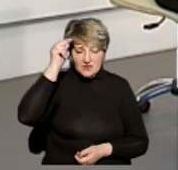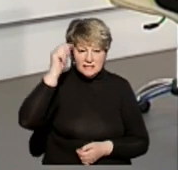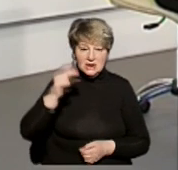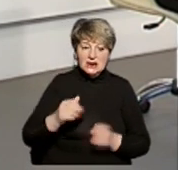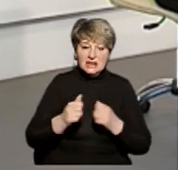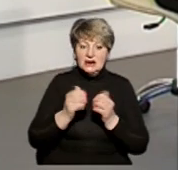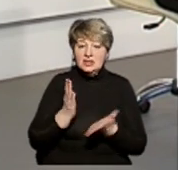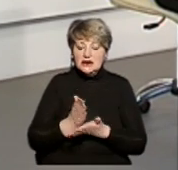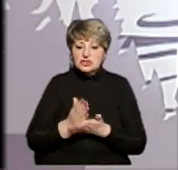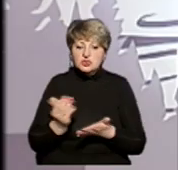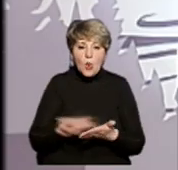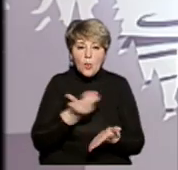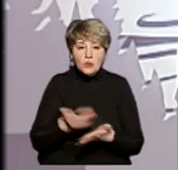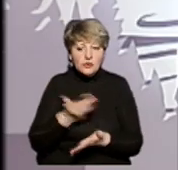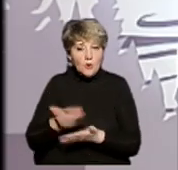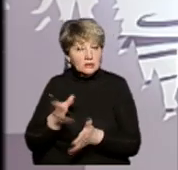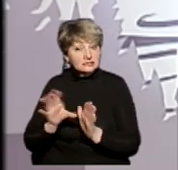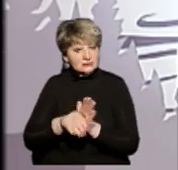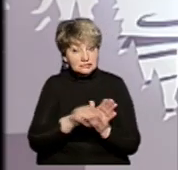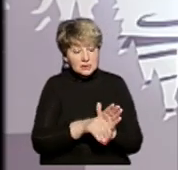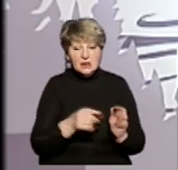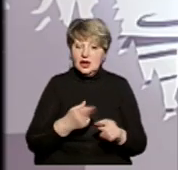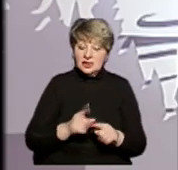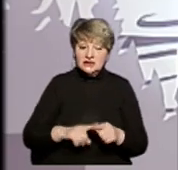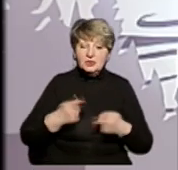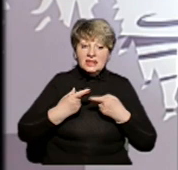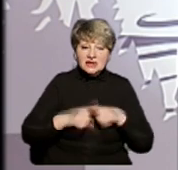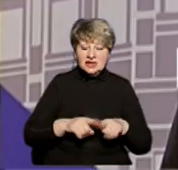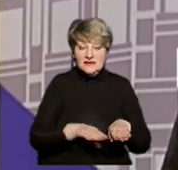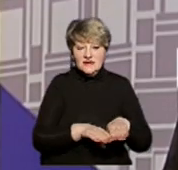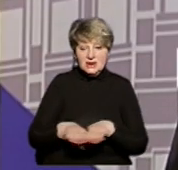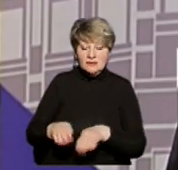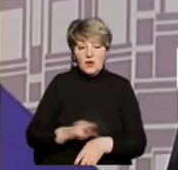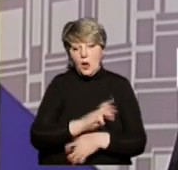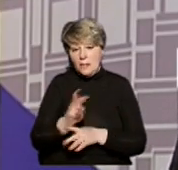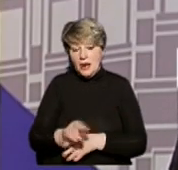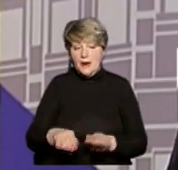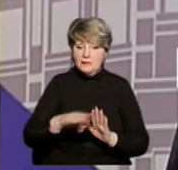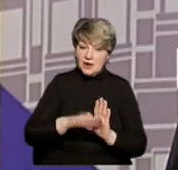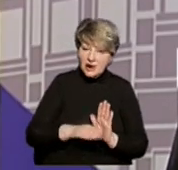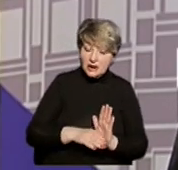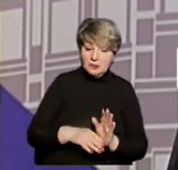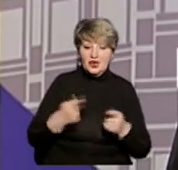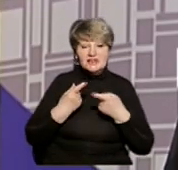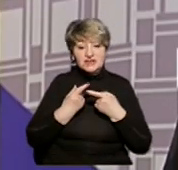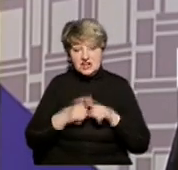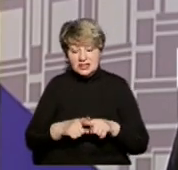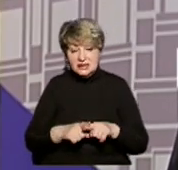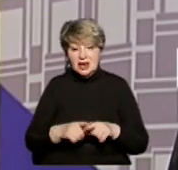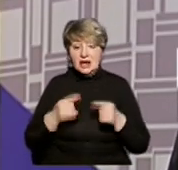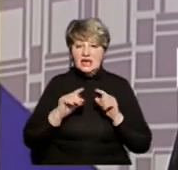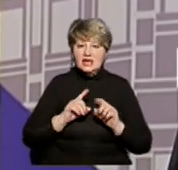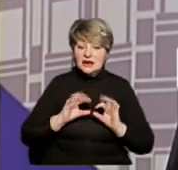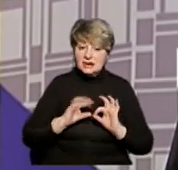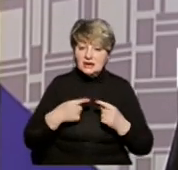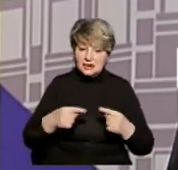навіть не є інноваційними. Тому в нас технічний рівень забезпечення і програмного забезпечення, і технічного, і